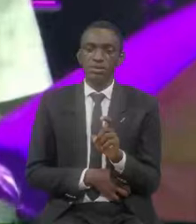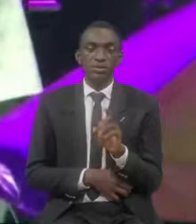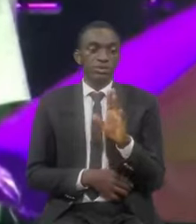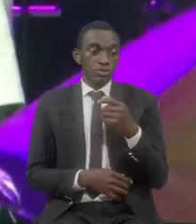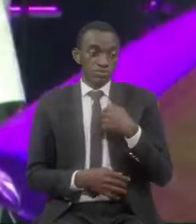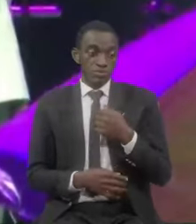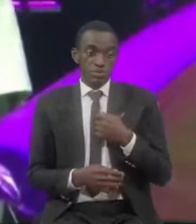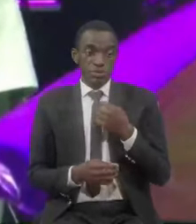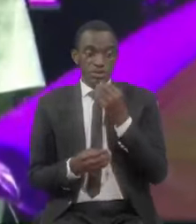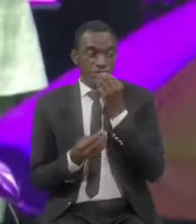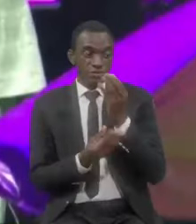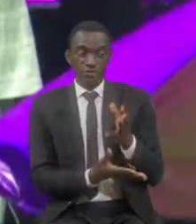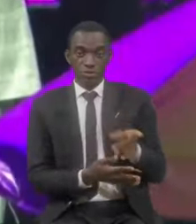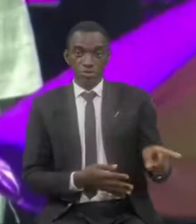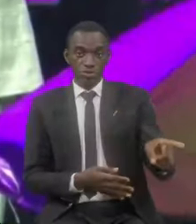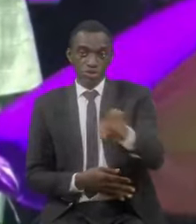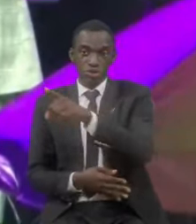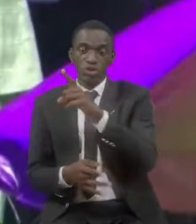dis que sauvé,